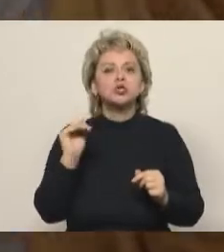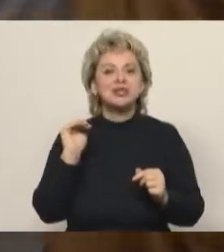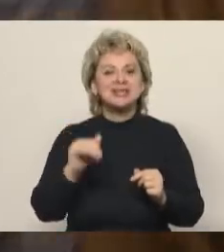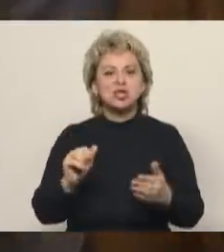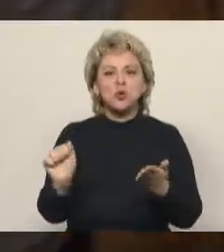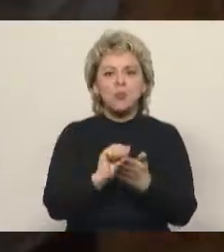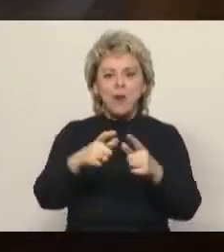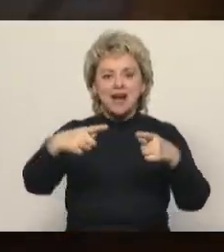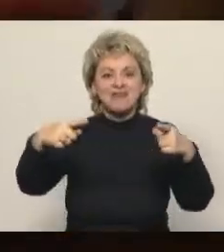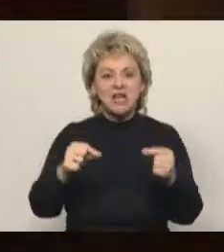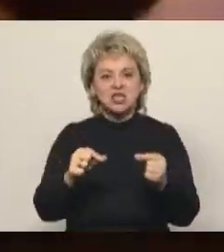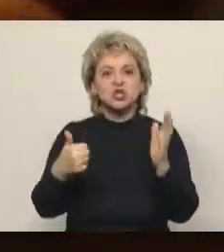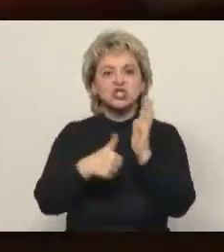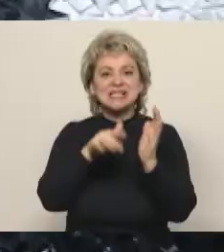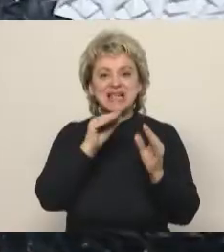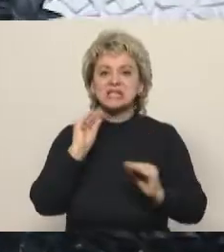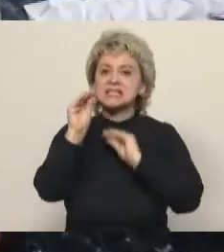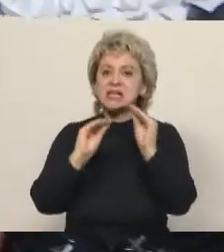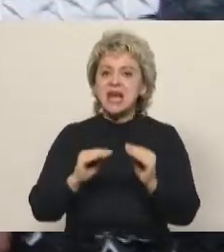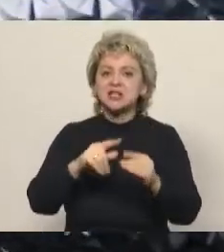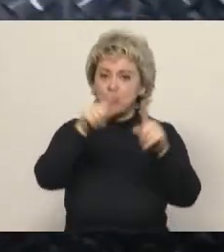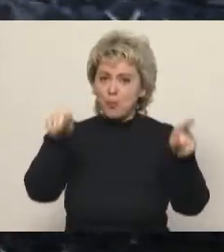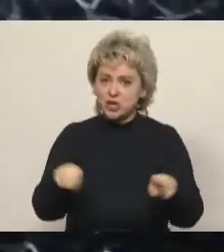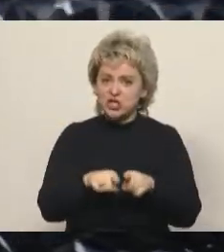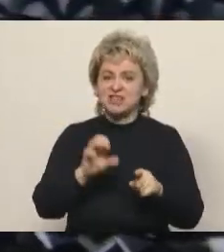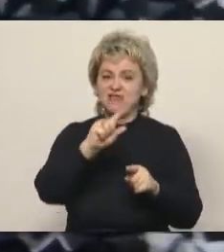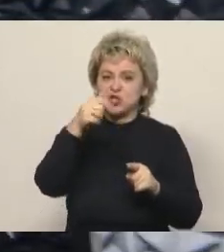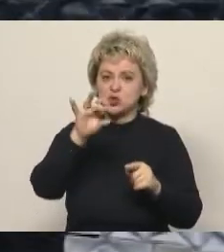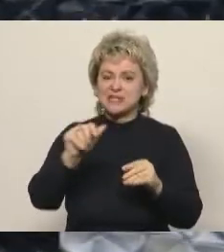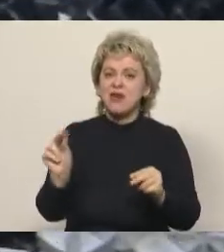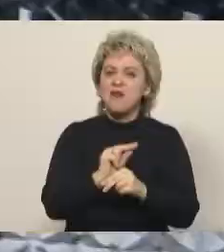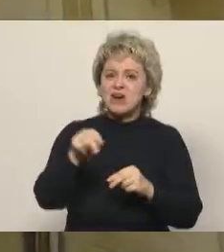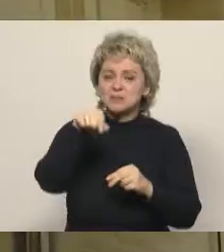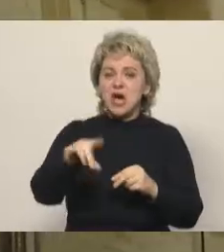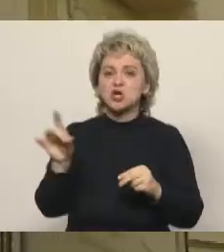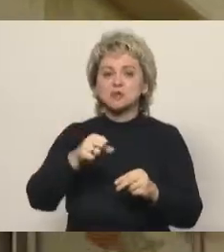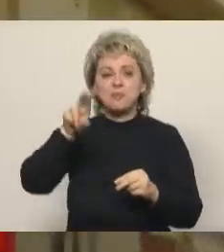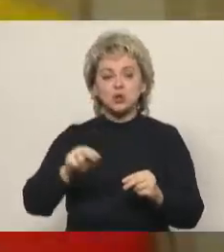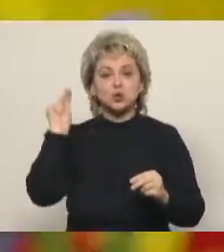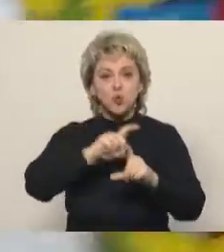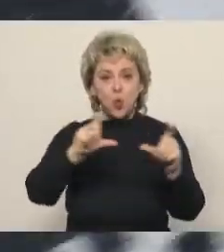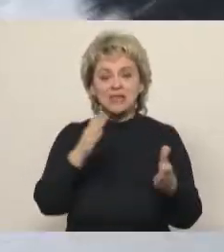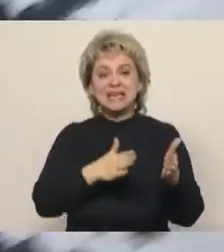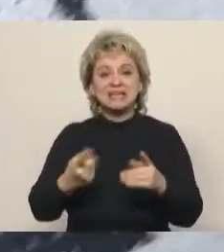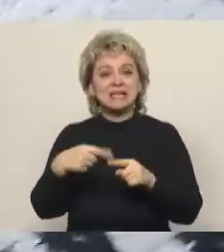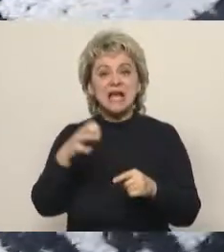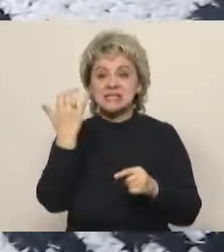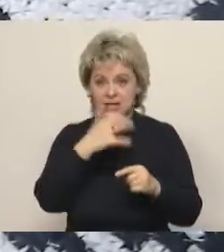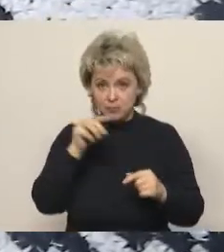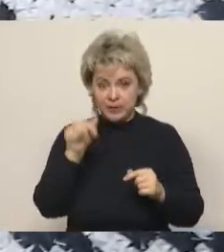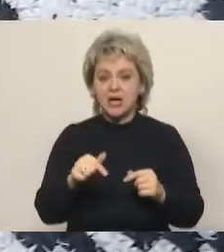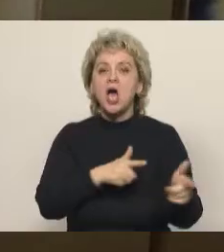4000 бумажных квадратиков 6 лет складывали в портрет Высоцкого воспитанники ростовской спецшколы-интерната для